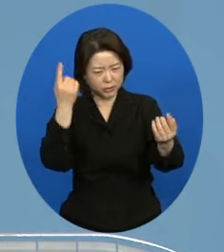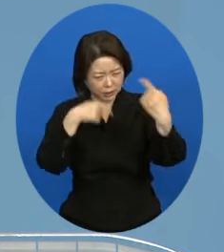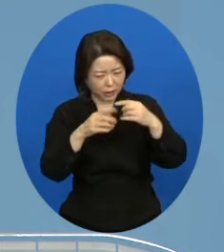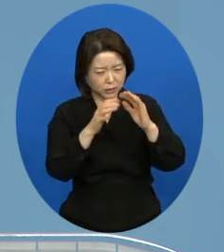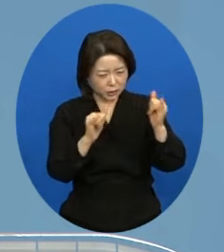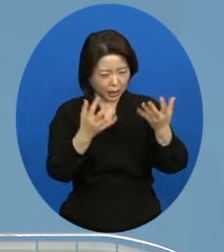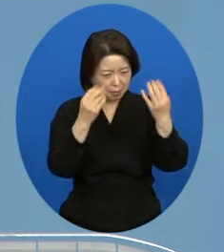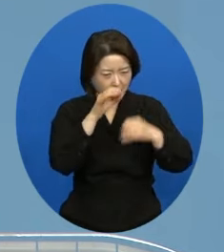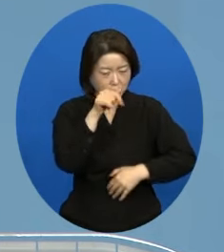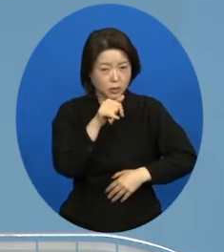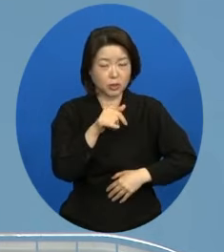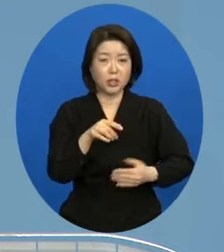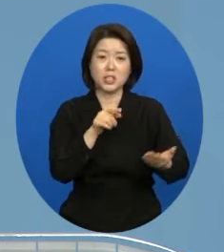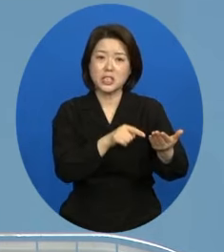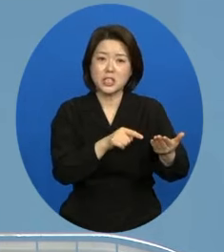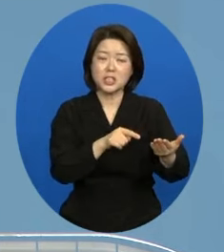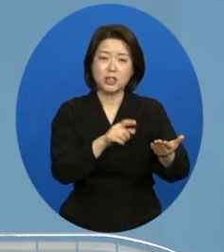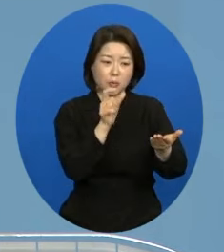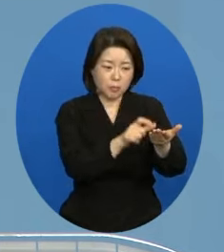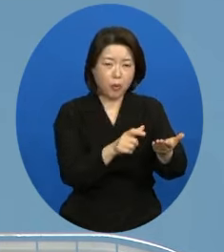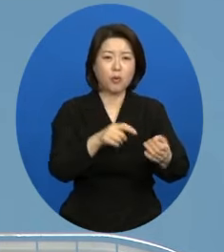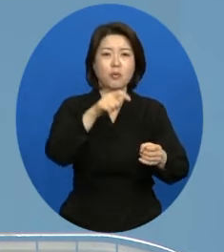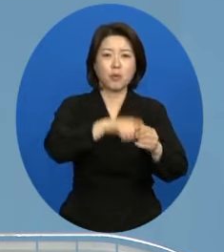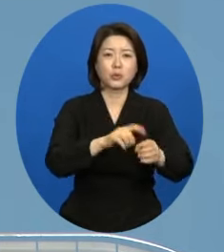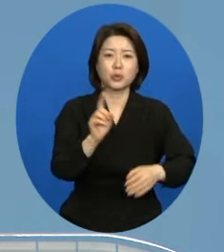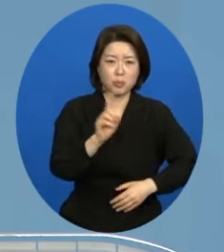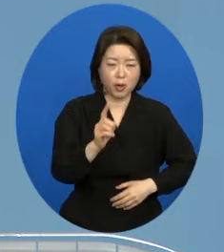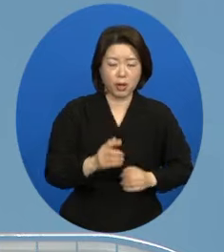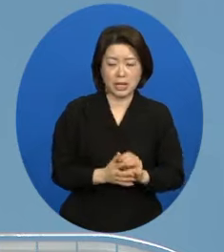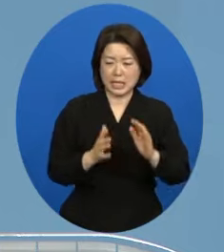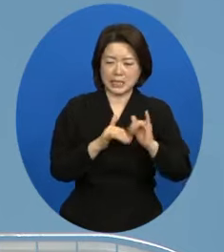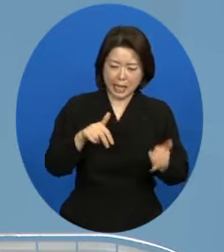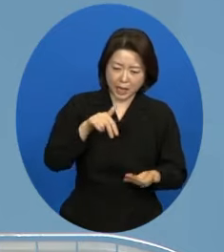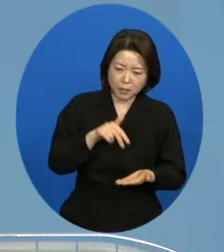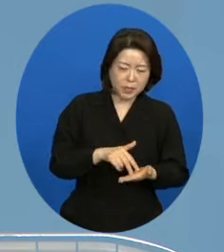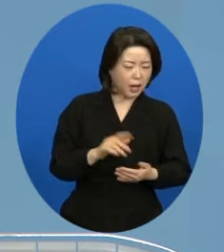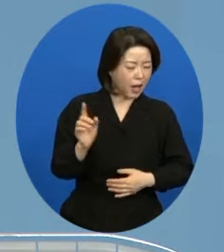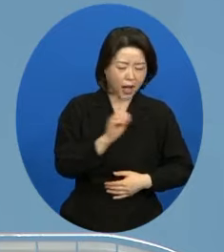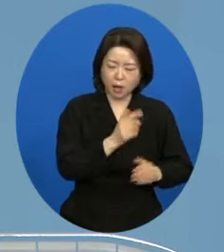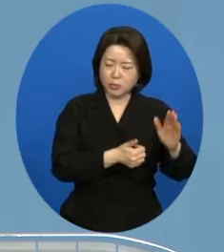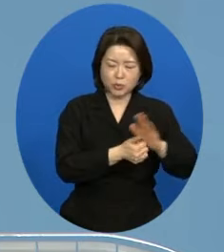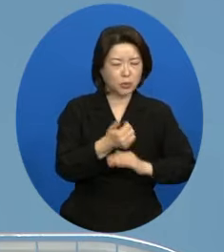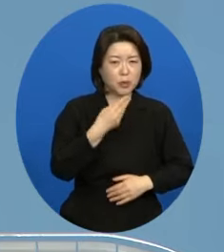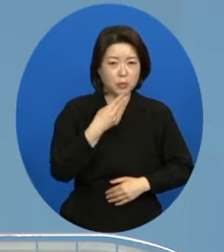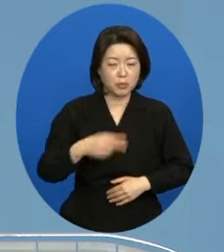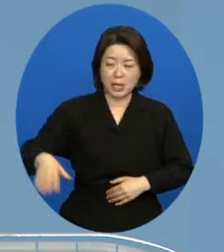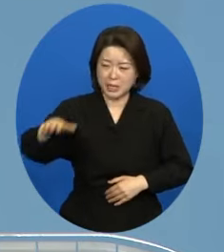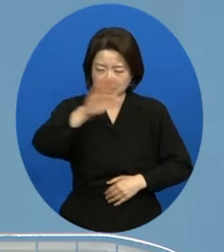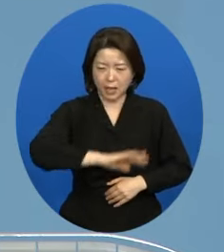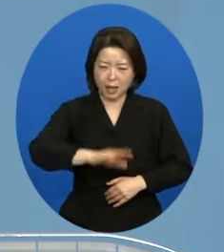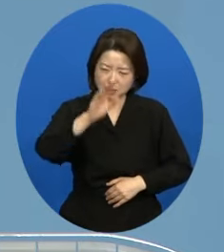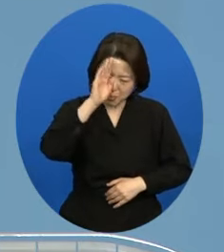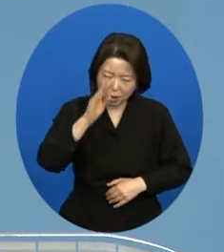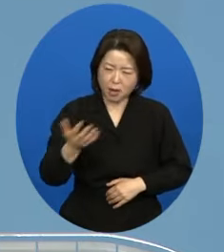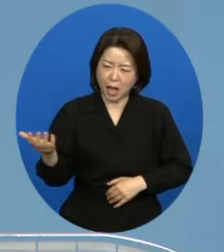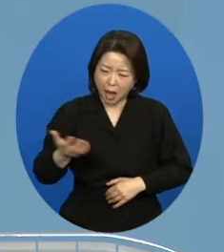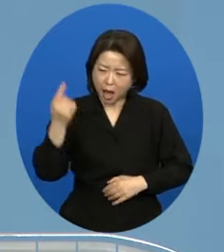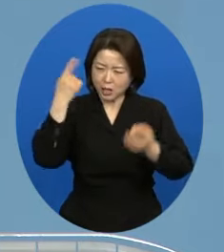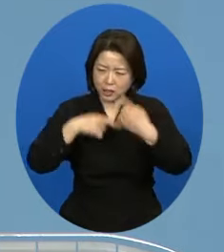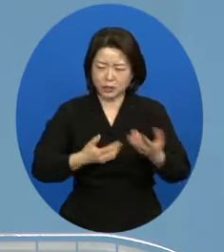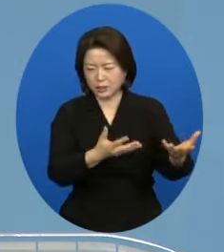뭘 보여주냐 사람으로서는 아무런 소망이 없다 우린 모두가 아픈 사람이고 병든 사람이다라는 것 을